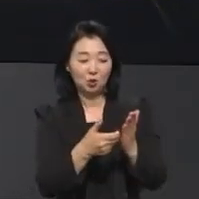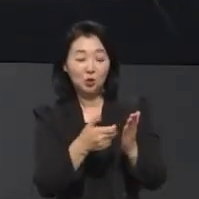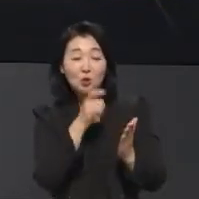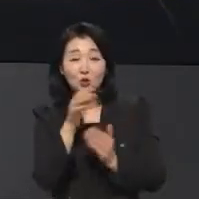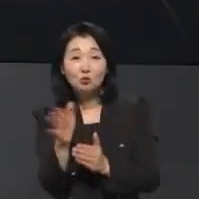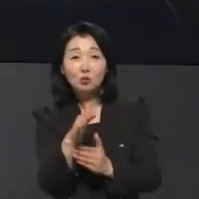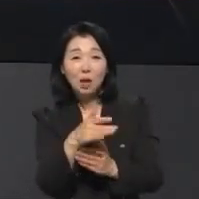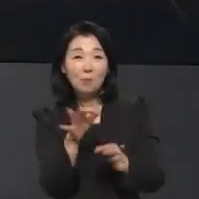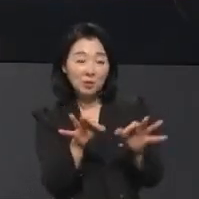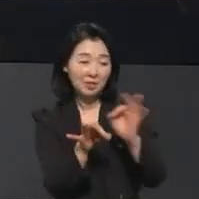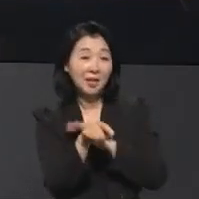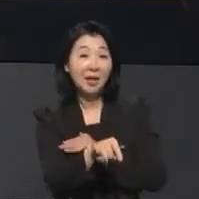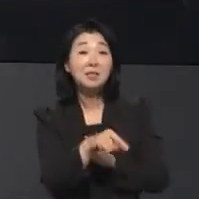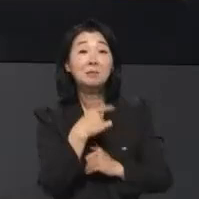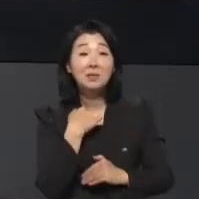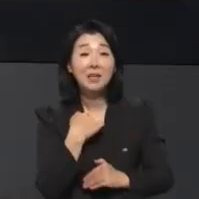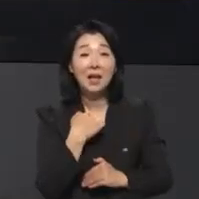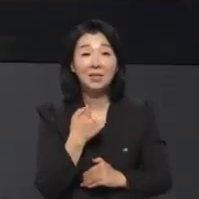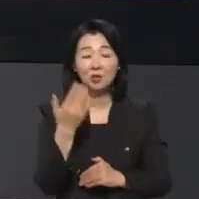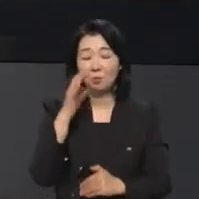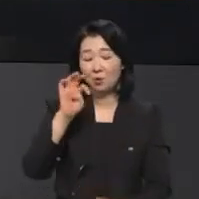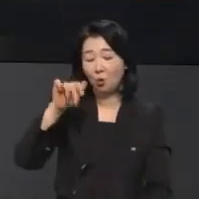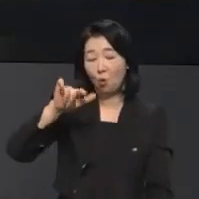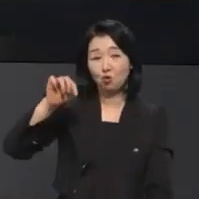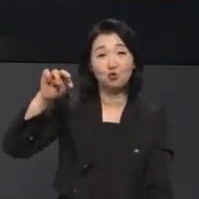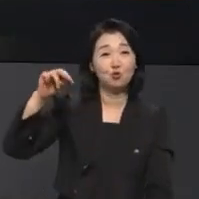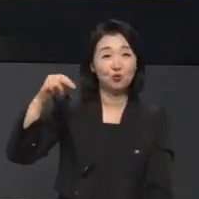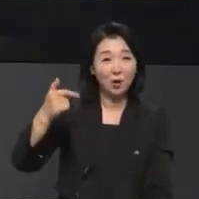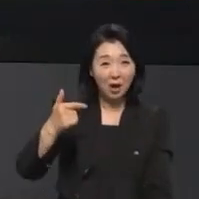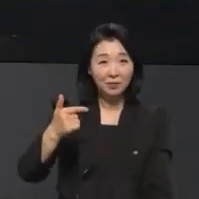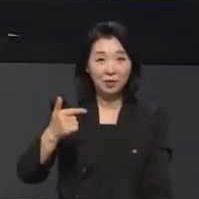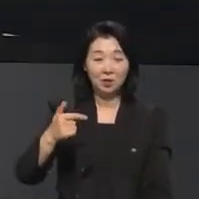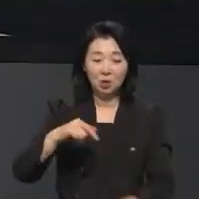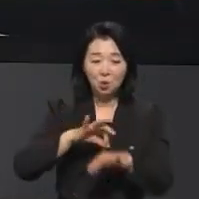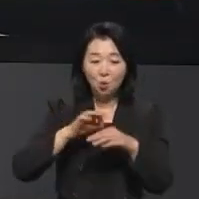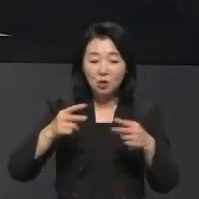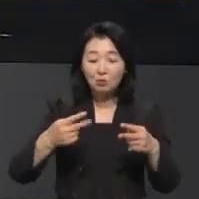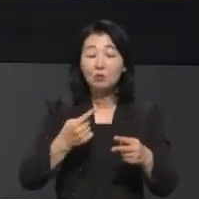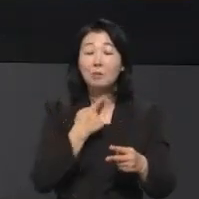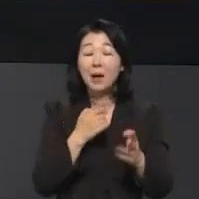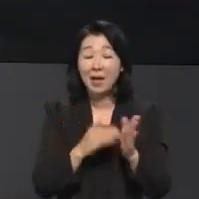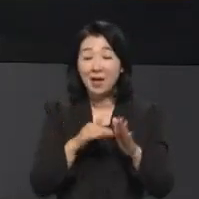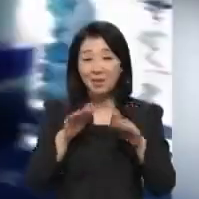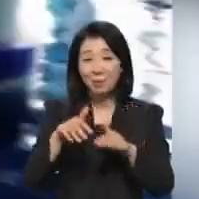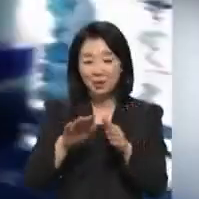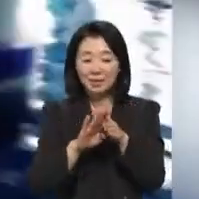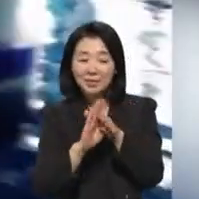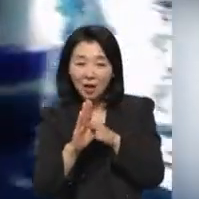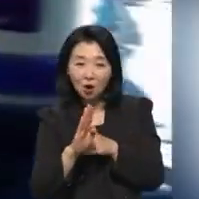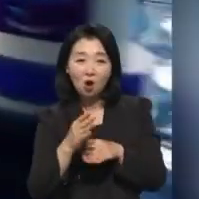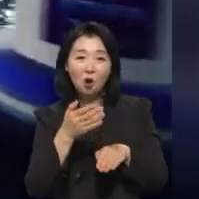옥류관 쟁반고기국수 먹방에 이어서 이번에는 철갑상어 먹방을 선보였는데요.